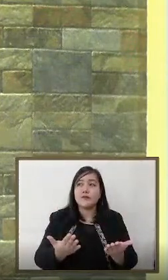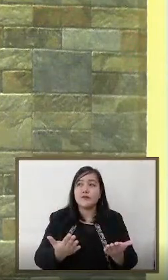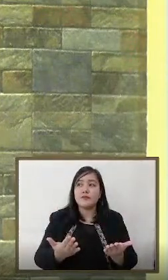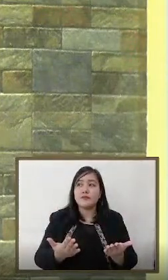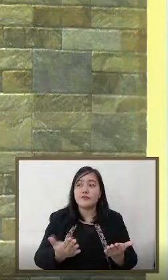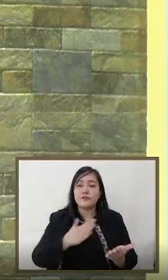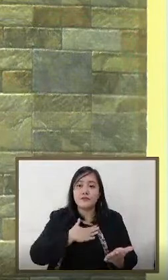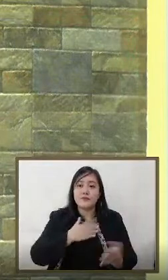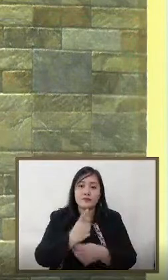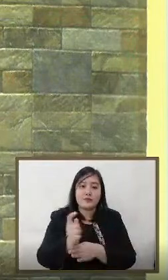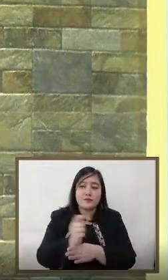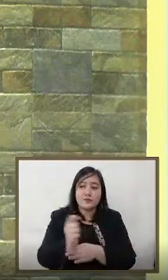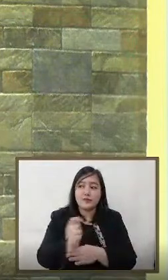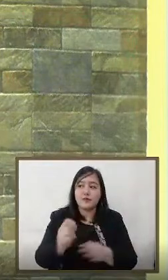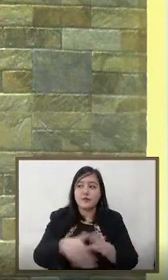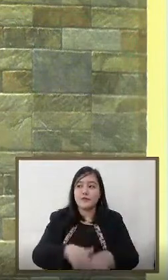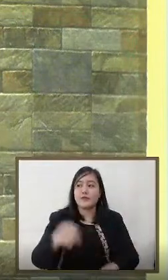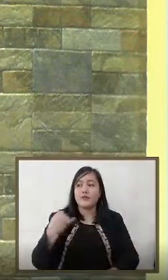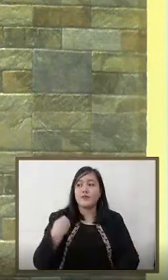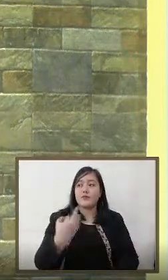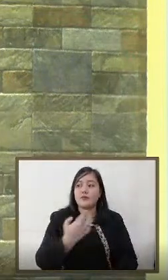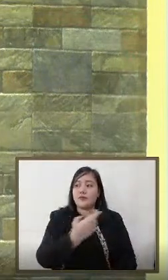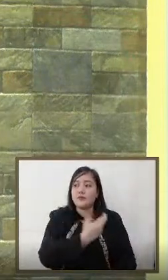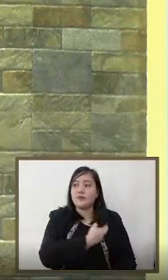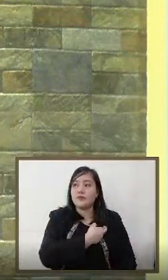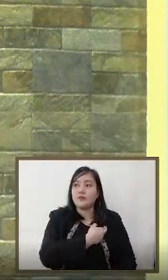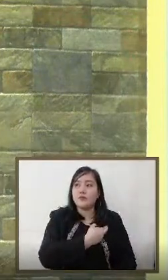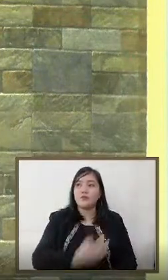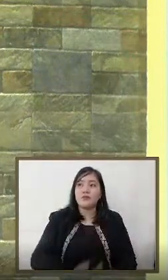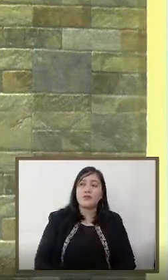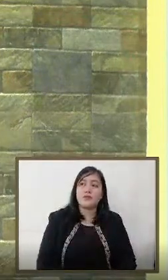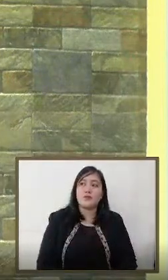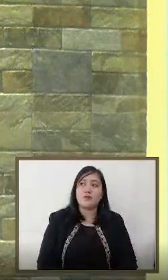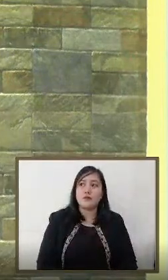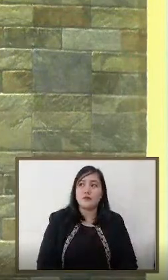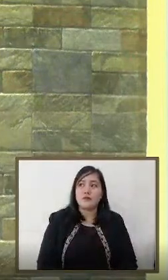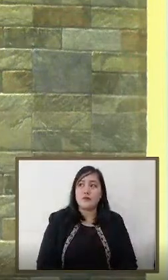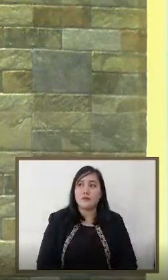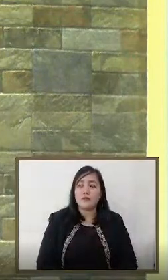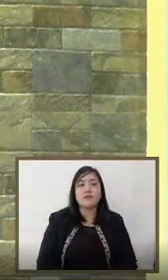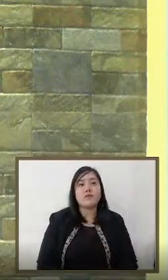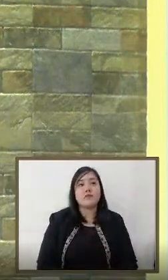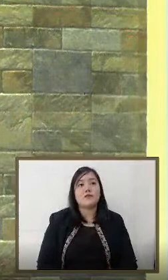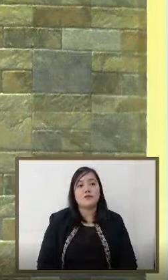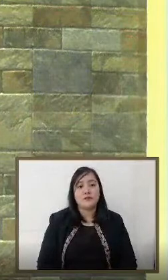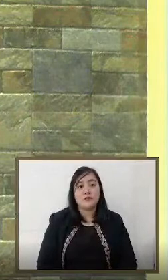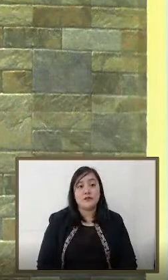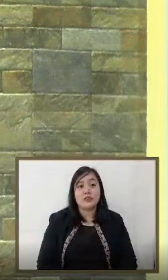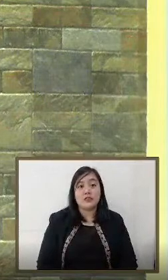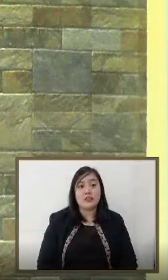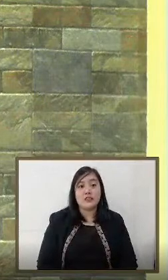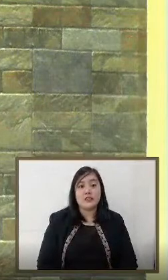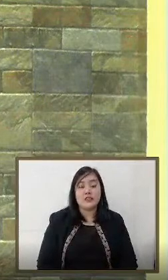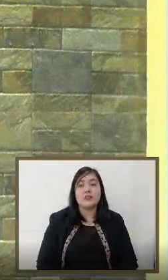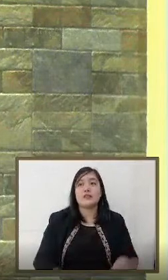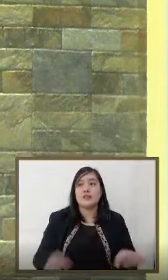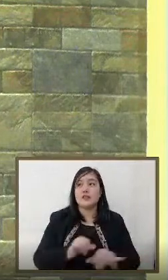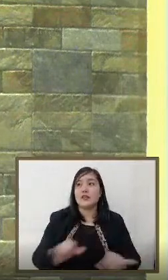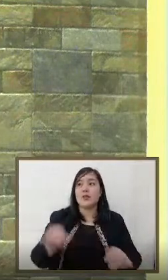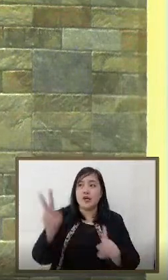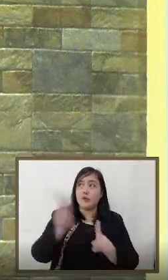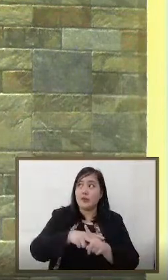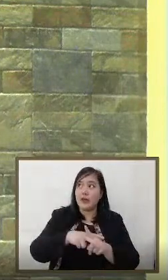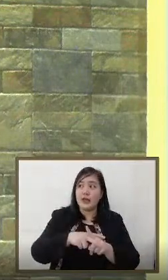juniors ay eto na po. Man. Lumabas na ng junior church at nasa labas, mas malaki na po